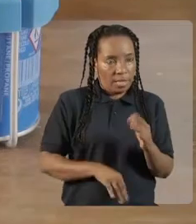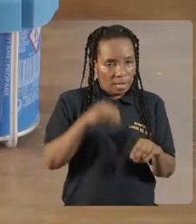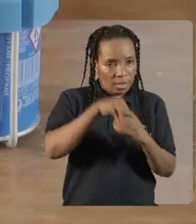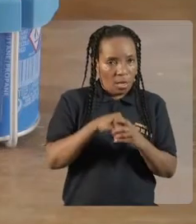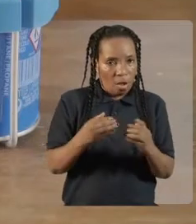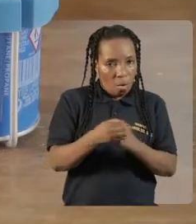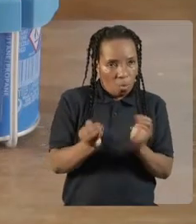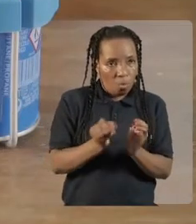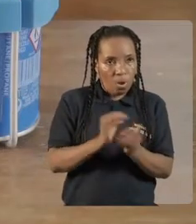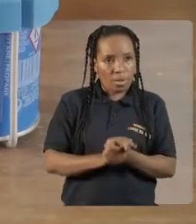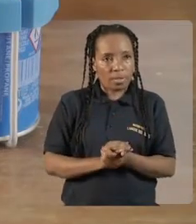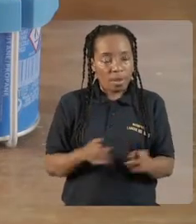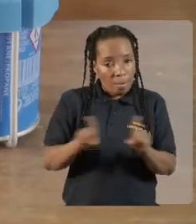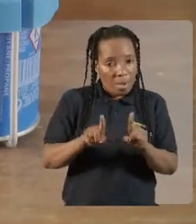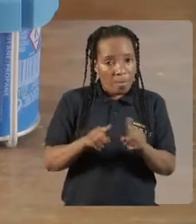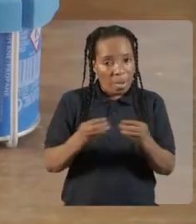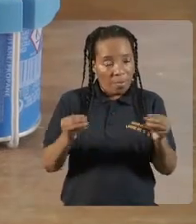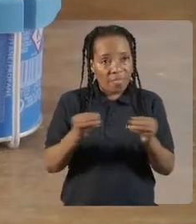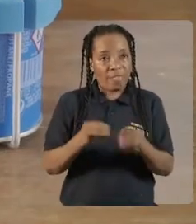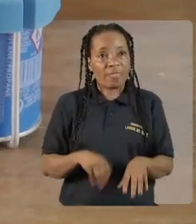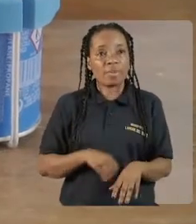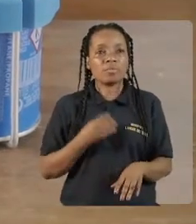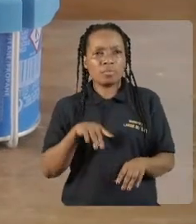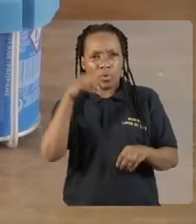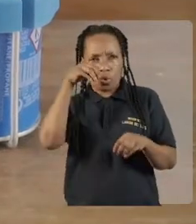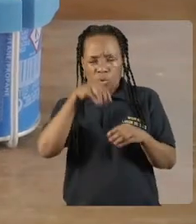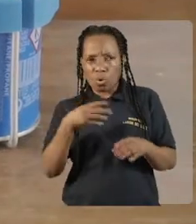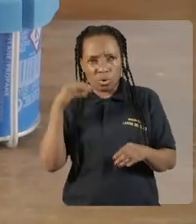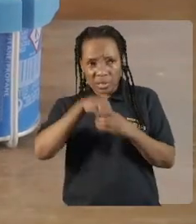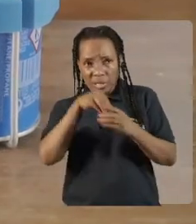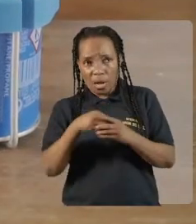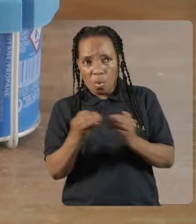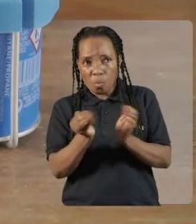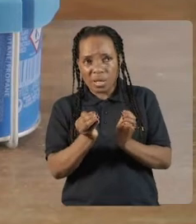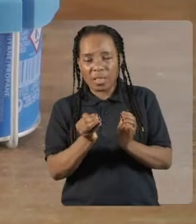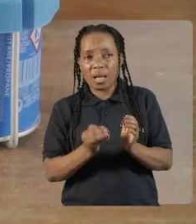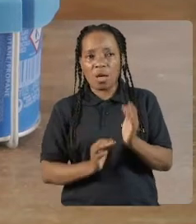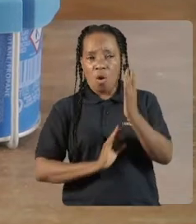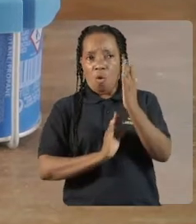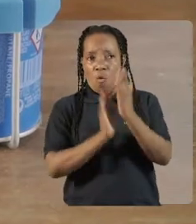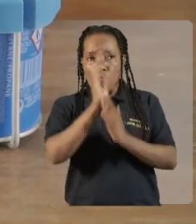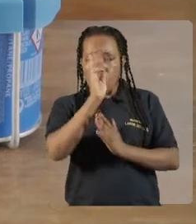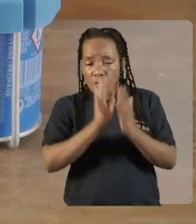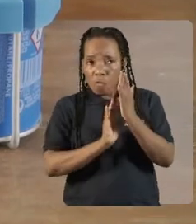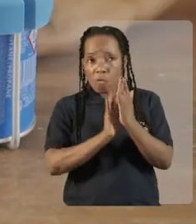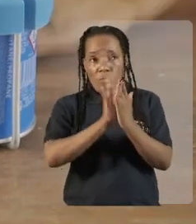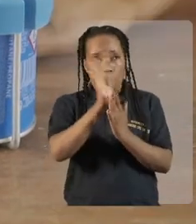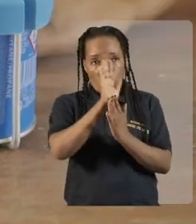le métal fer dans le dioxygène. Nous voyons que l'incandescence est plus vive. Il se produit des